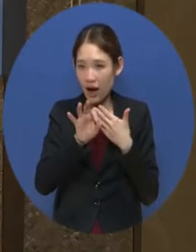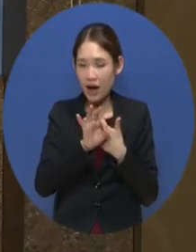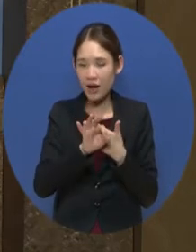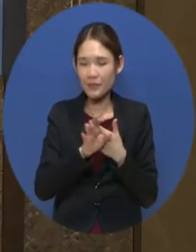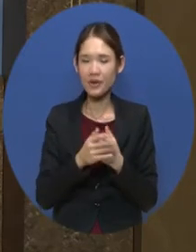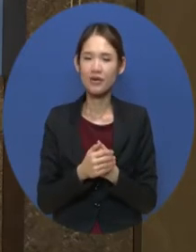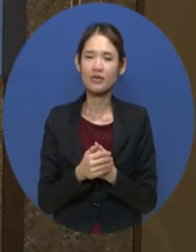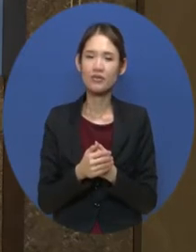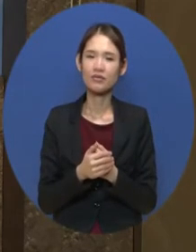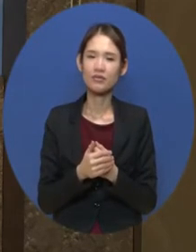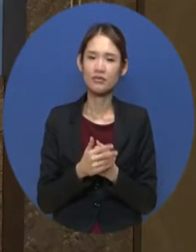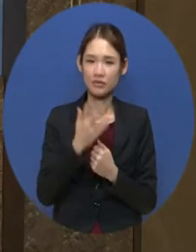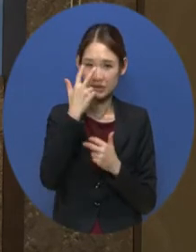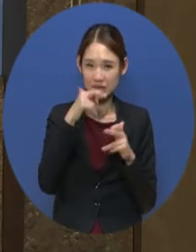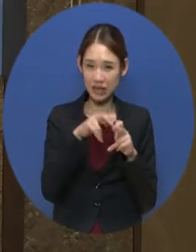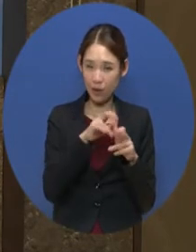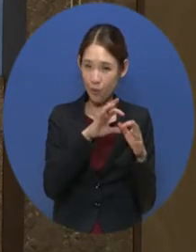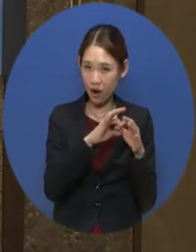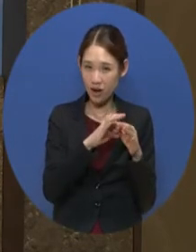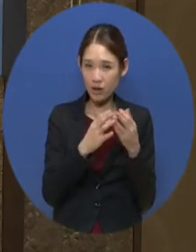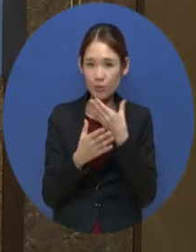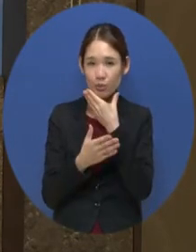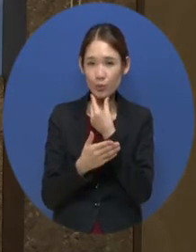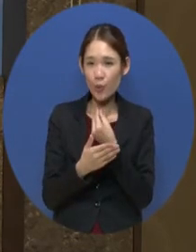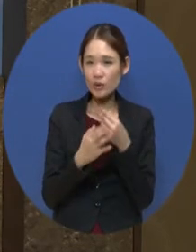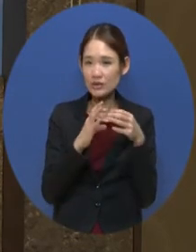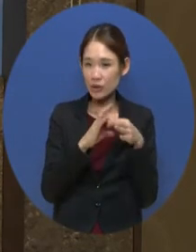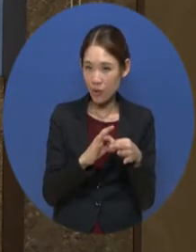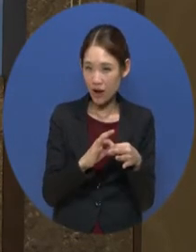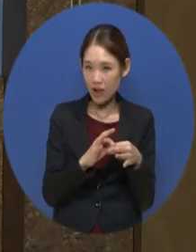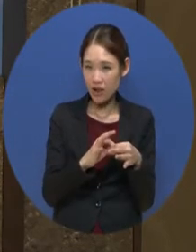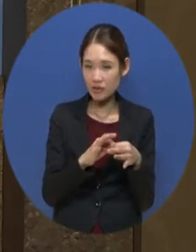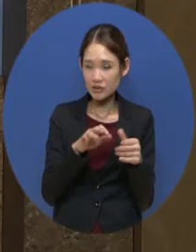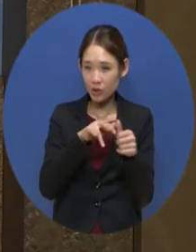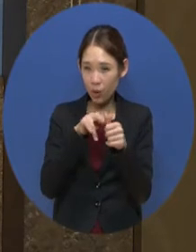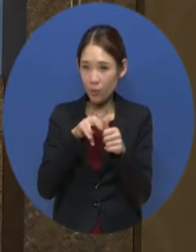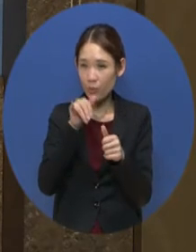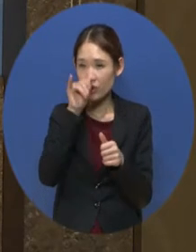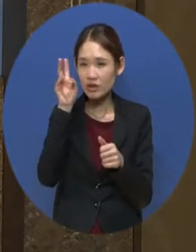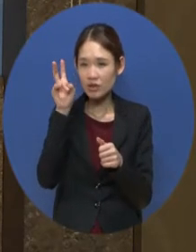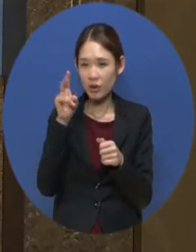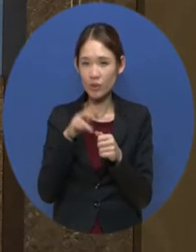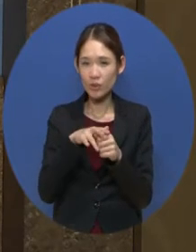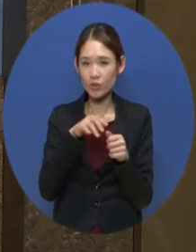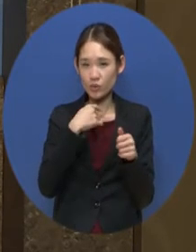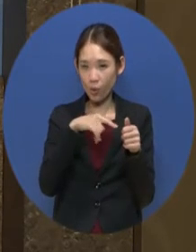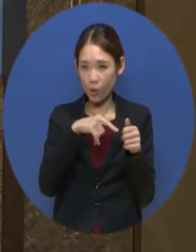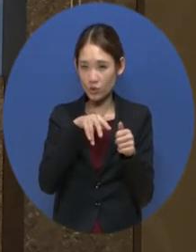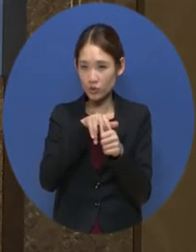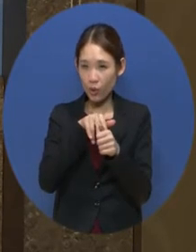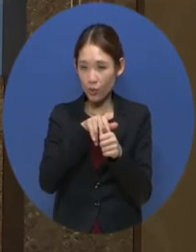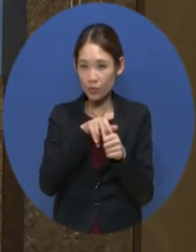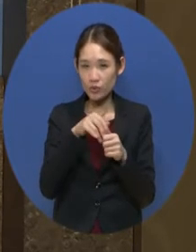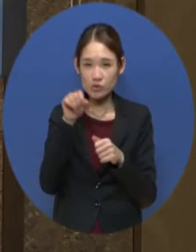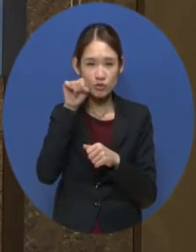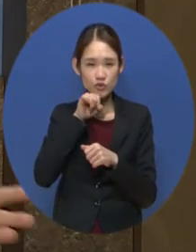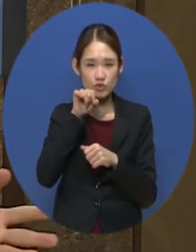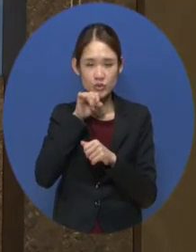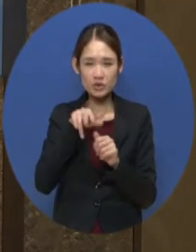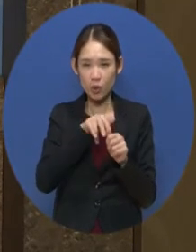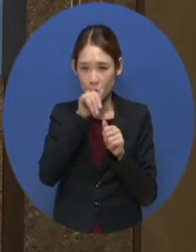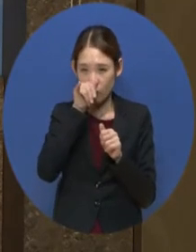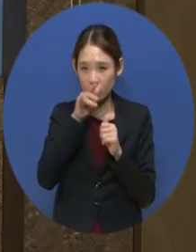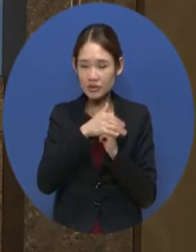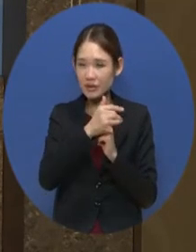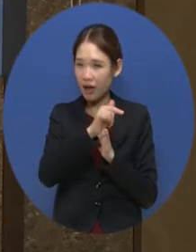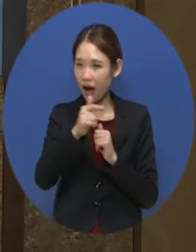정보라고 한다면은 뭐 시각장애인과 관련된 복지와 관련된 정보도 있을 거고 교육 정보도 있을 거고 뭐 여가 정보도 있을 거고 다양한 정보가